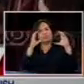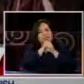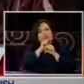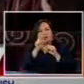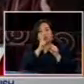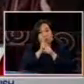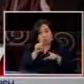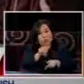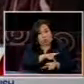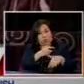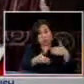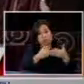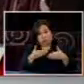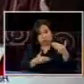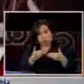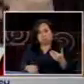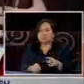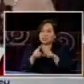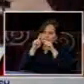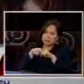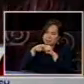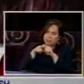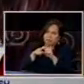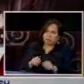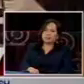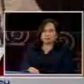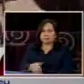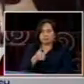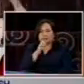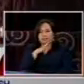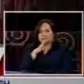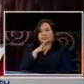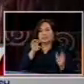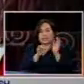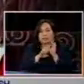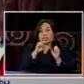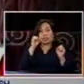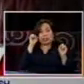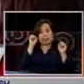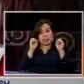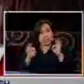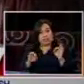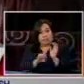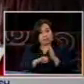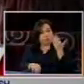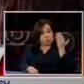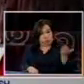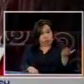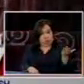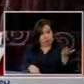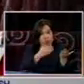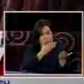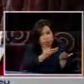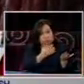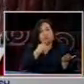medyo matagal. Depende po yan sa action. Okay. Compared to pag kayo po ang nag-utos at